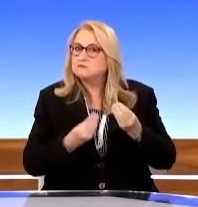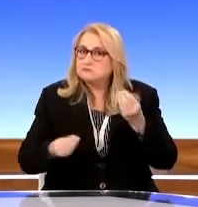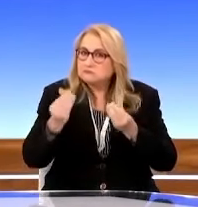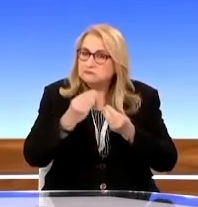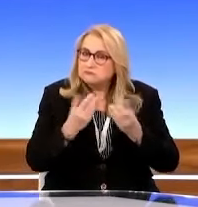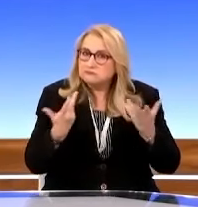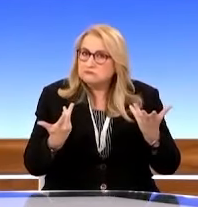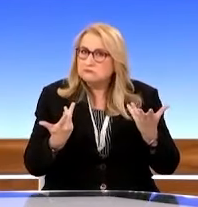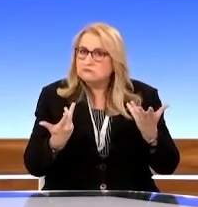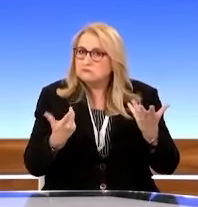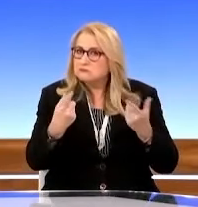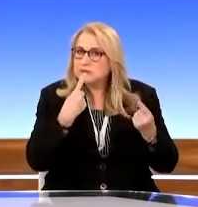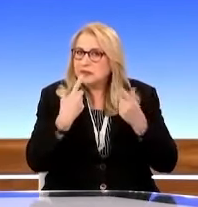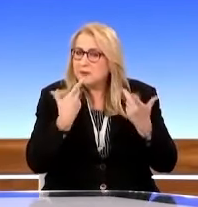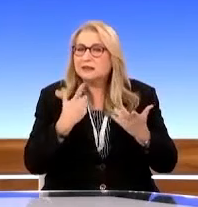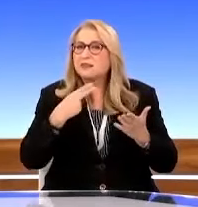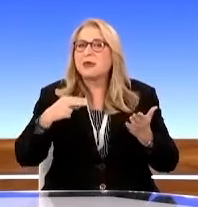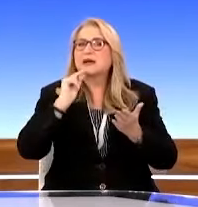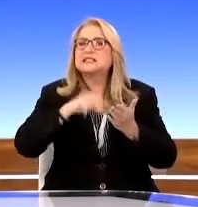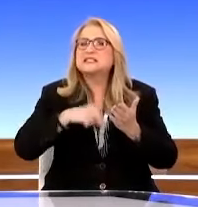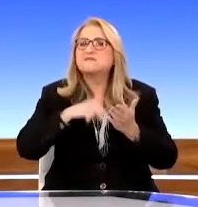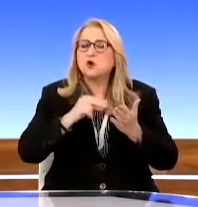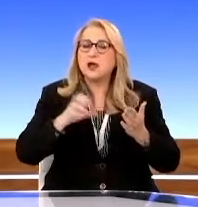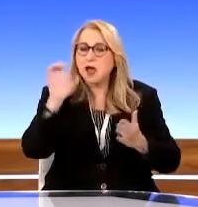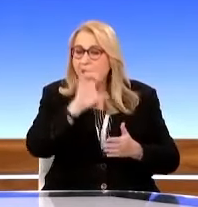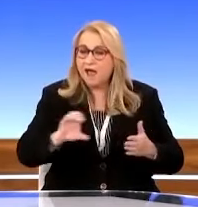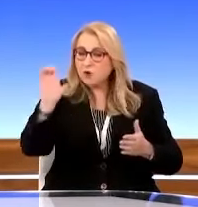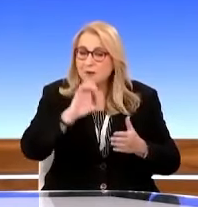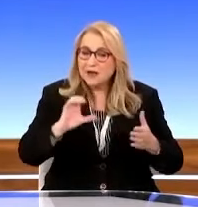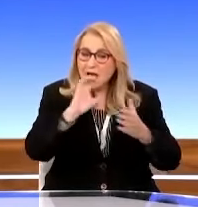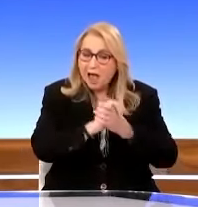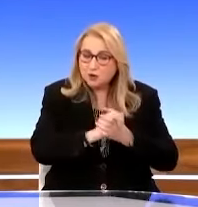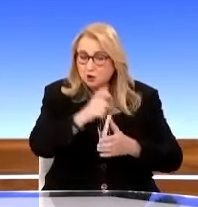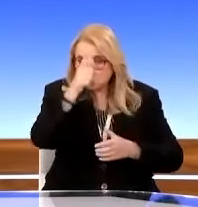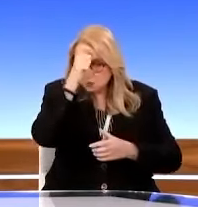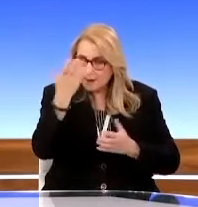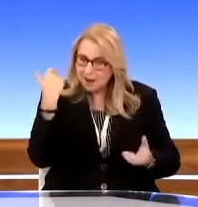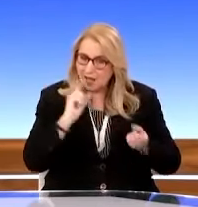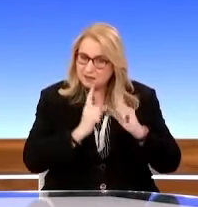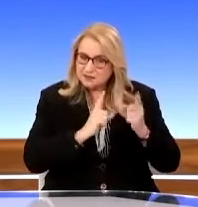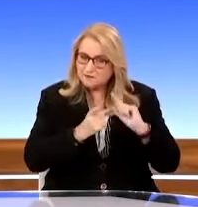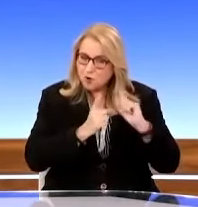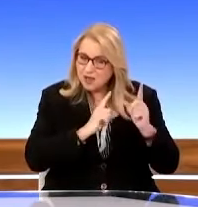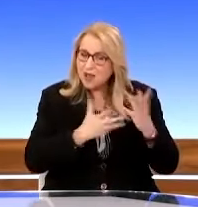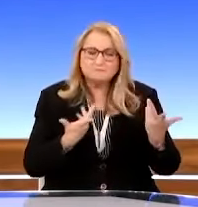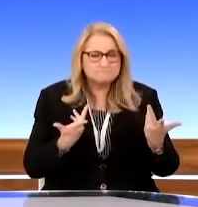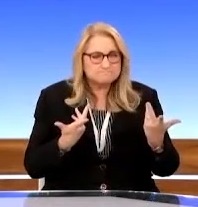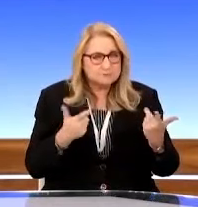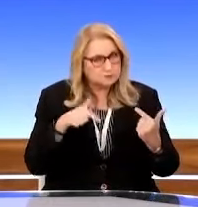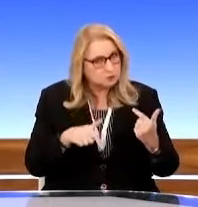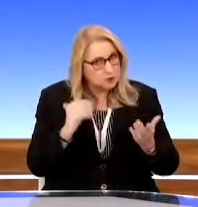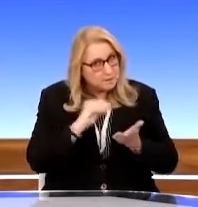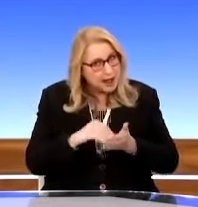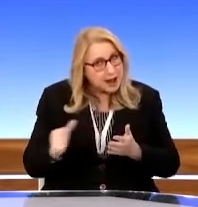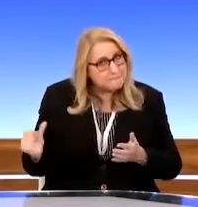αναβίωση της συμφωνίας μεταξύ Ευρωπαϊκής Ένωσης και Τουρκίας? Και τι συγκεκριμένα θα ήταν απαραίτητο για να υπάρξει η